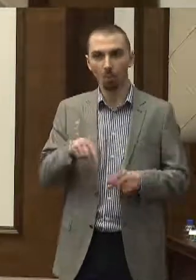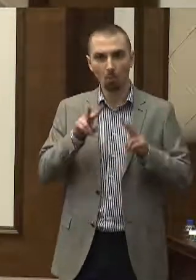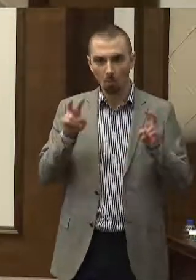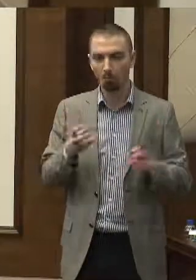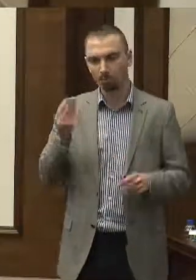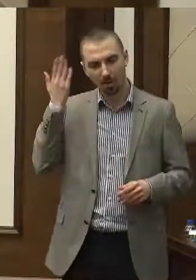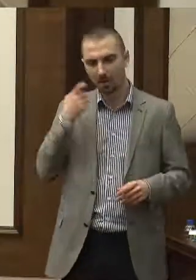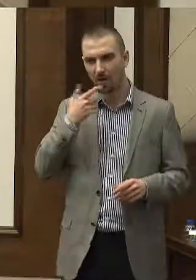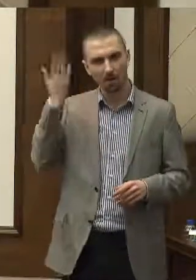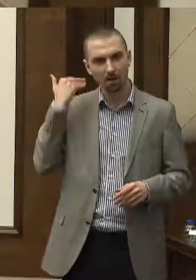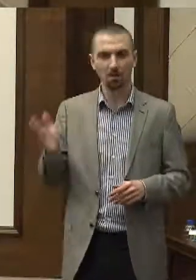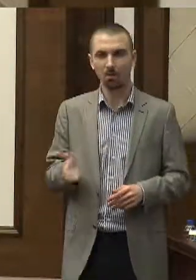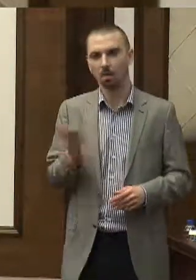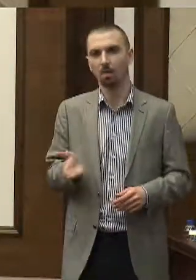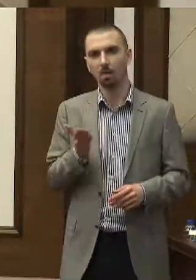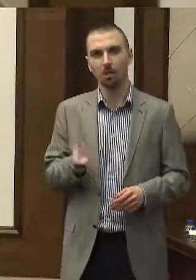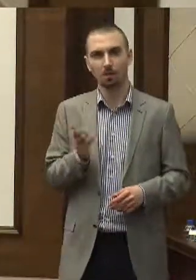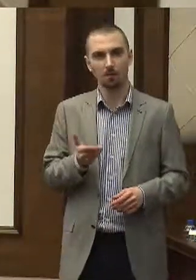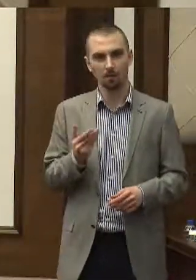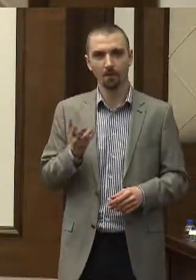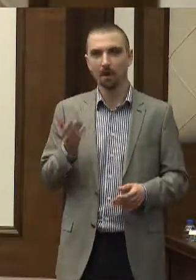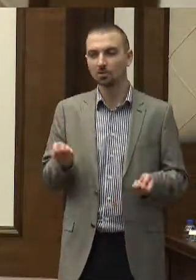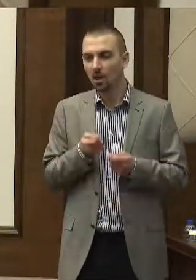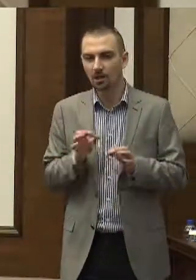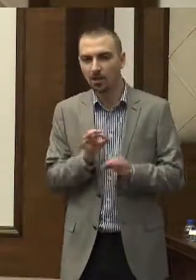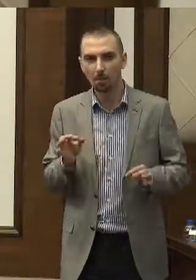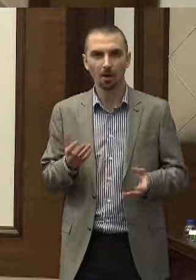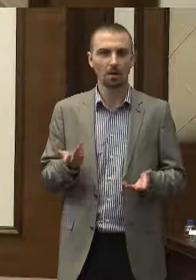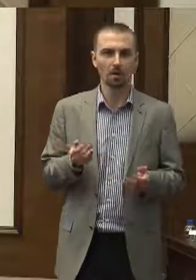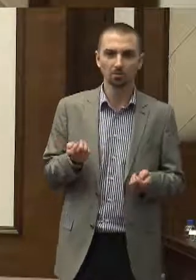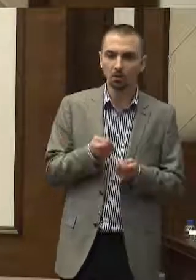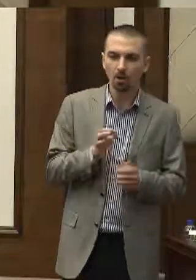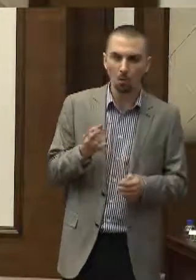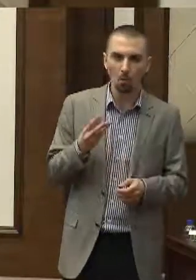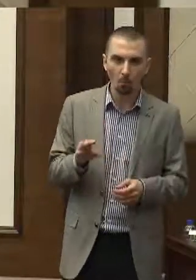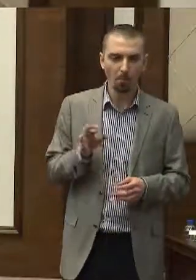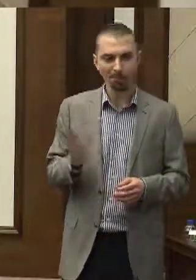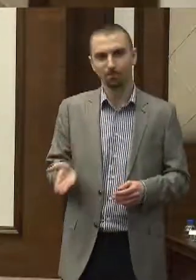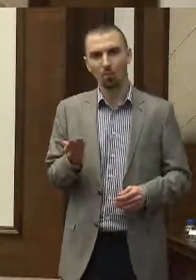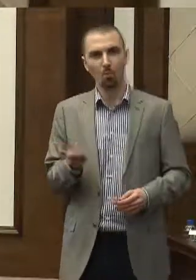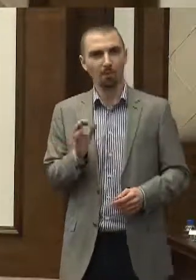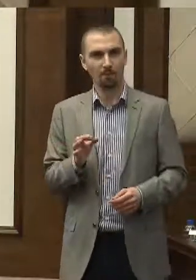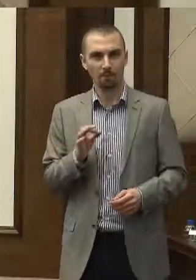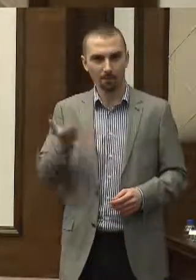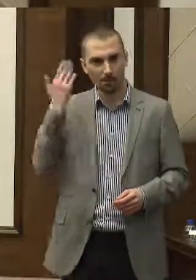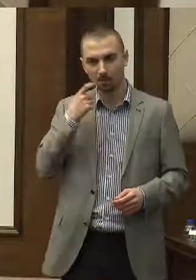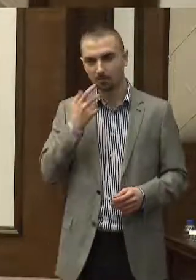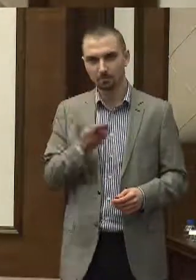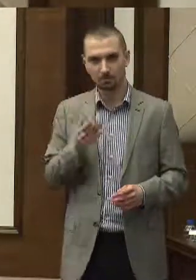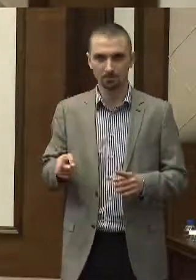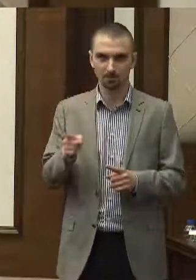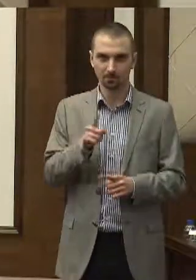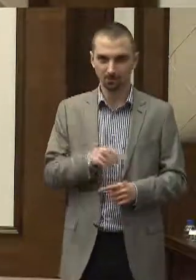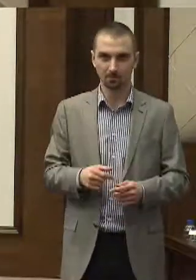yıllarca ihmal edilmiş, yok sayılmış veya gereken hassasiyet gösterilememiştir. Sayın Başkanım, değerli